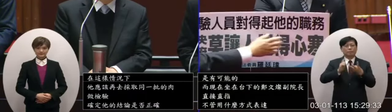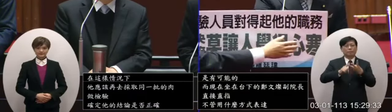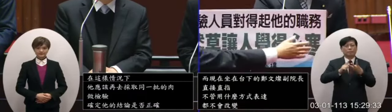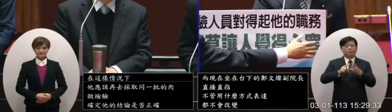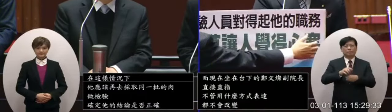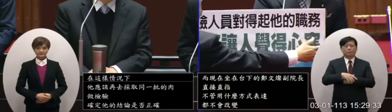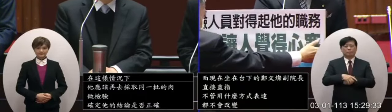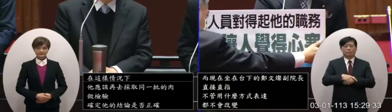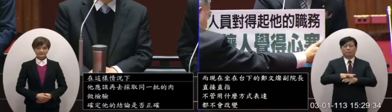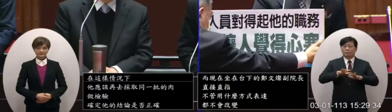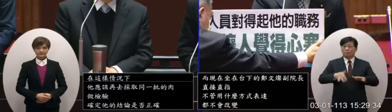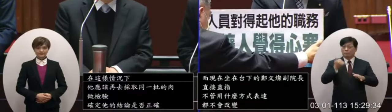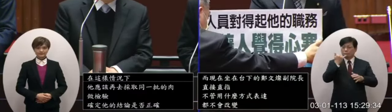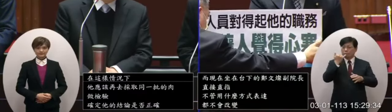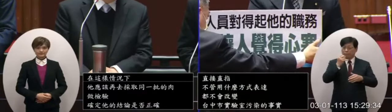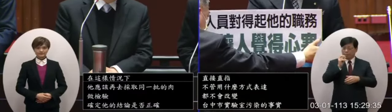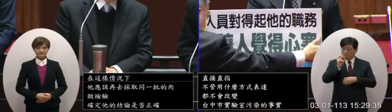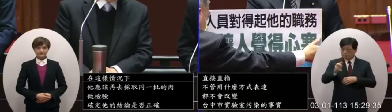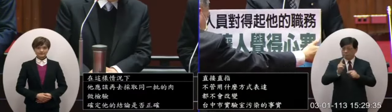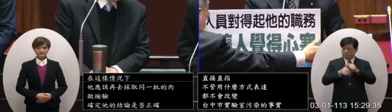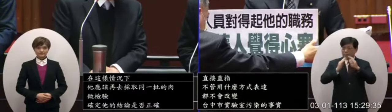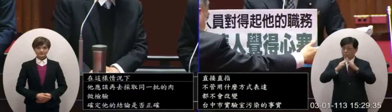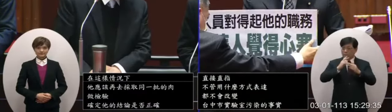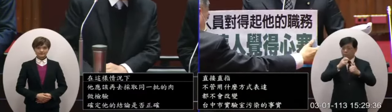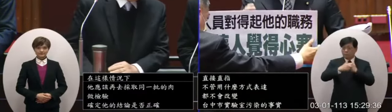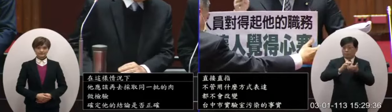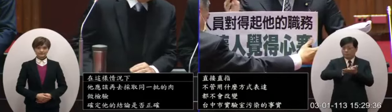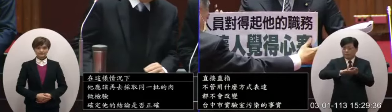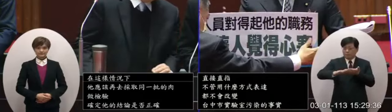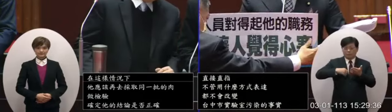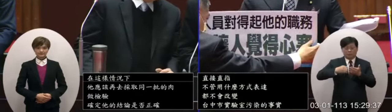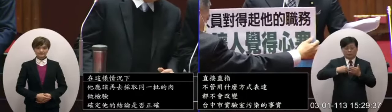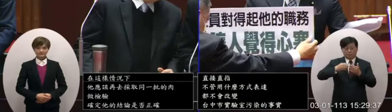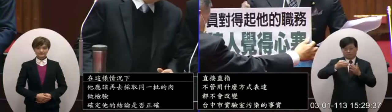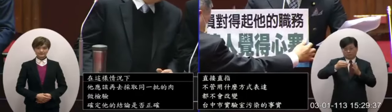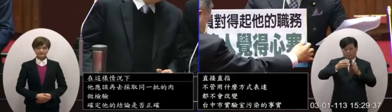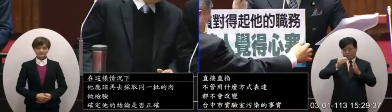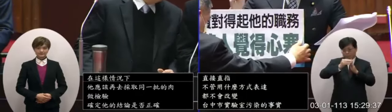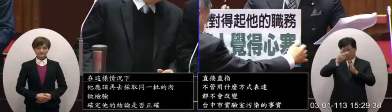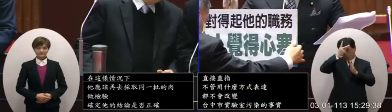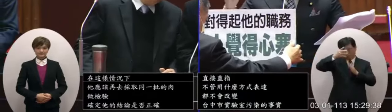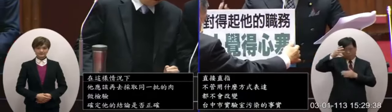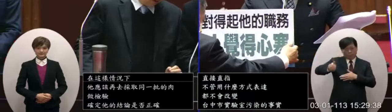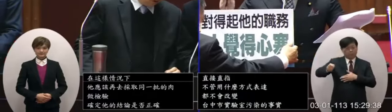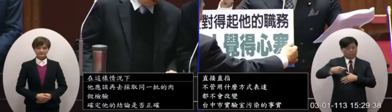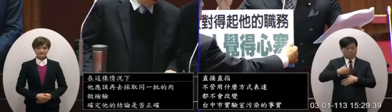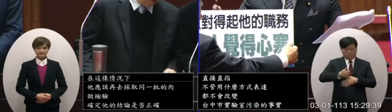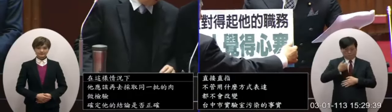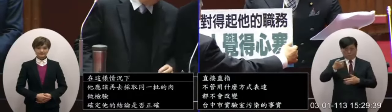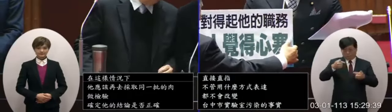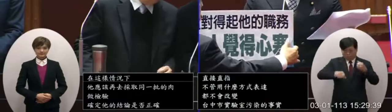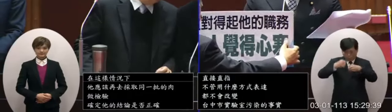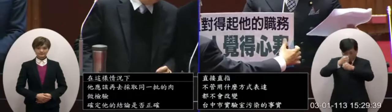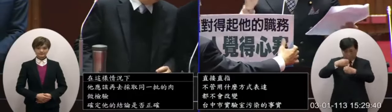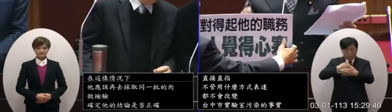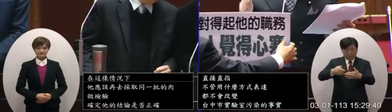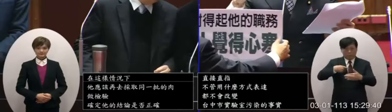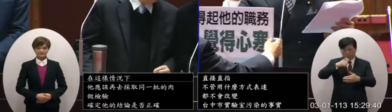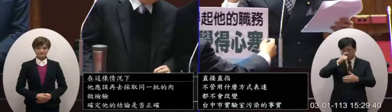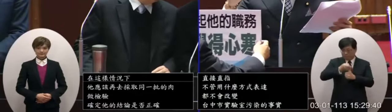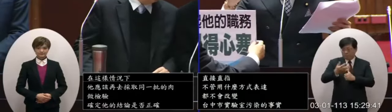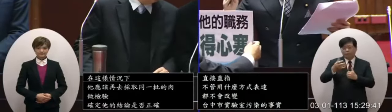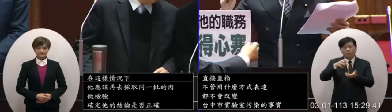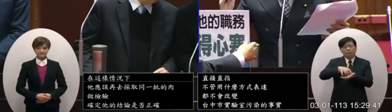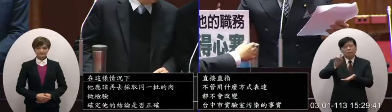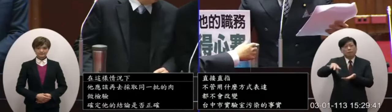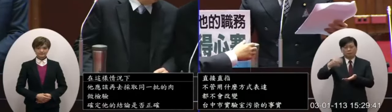们现在可以看到台中市卫生局长曾植展表示说实验室的污染证据在哪里，而且先